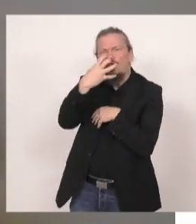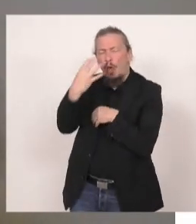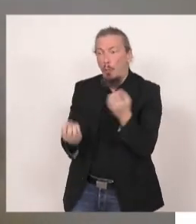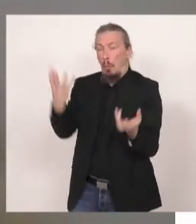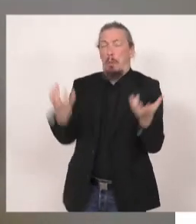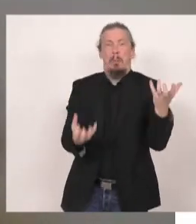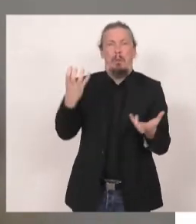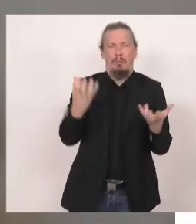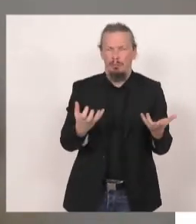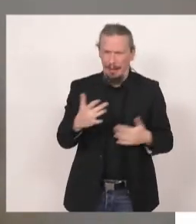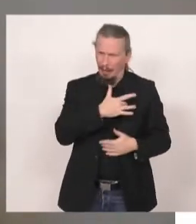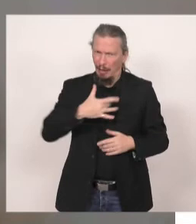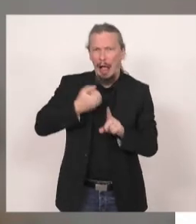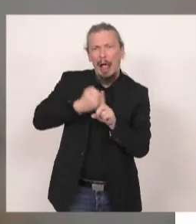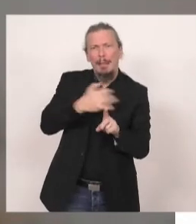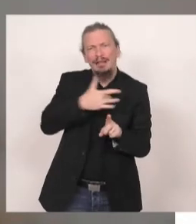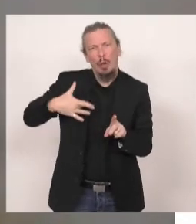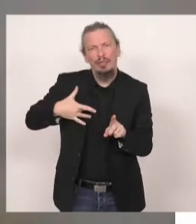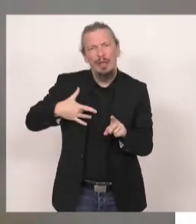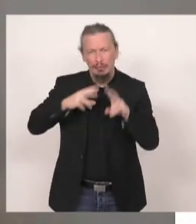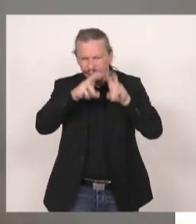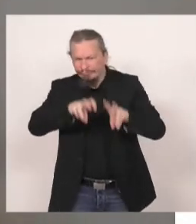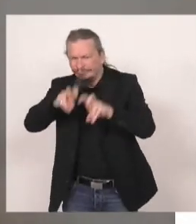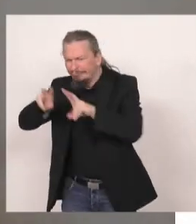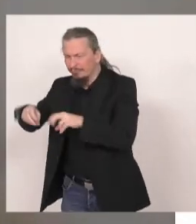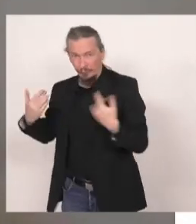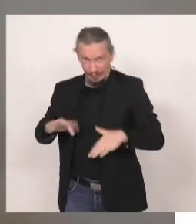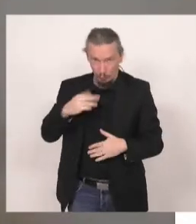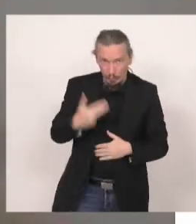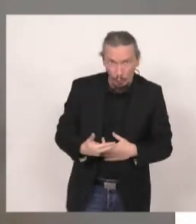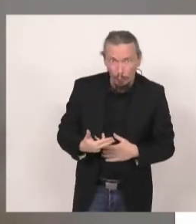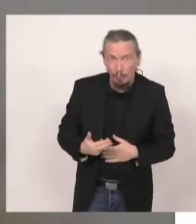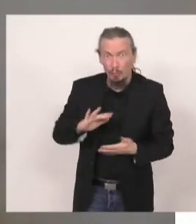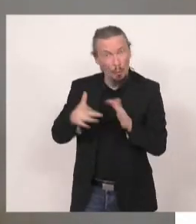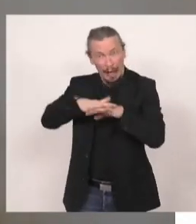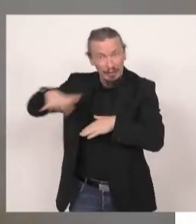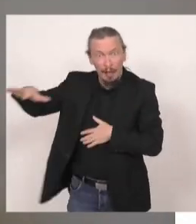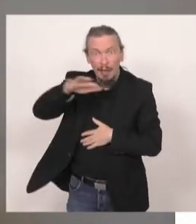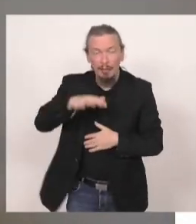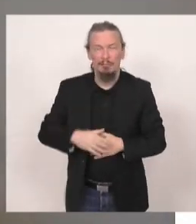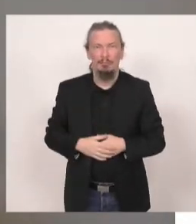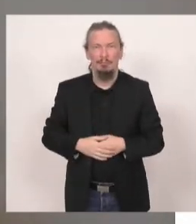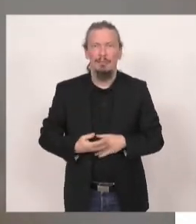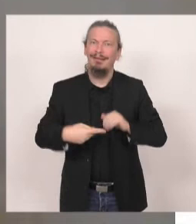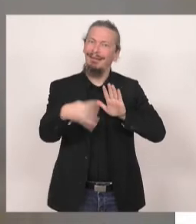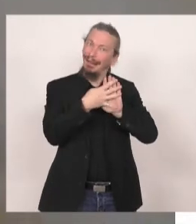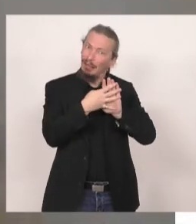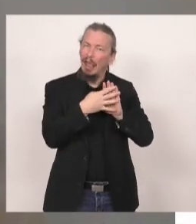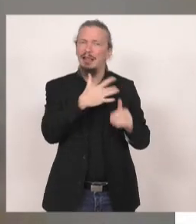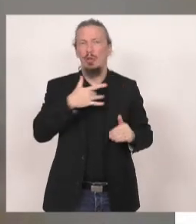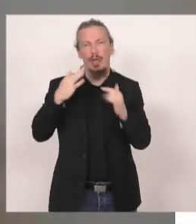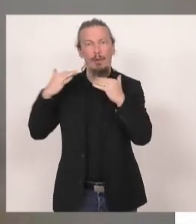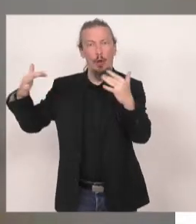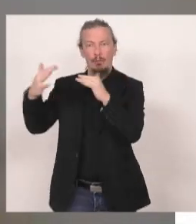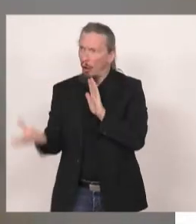ont-elles effectivement été généralisées sur l'ensemble des quartiers en politique de la ville? Un critère santé environnementale a-t-il bien été ajouté au fonds